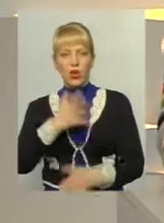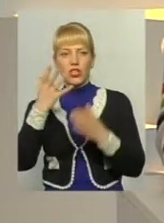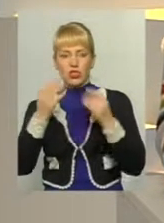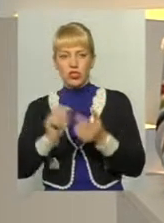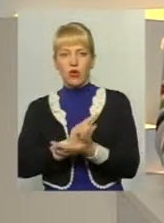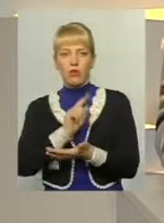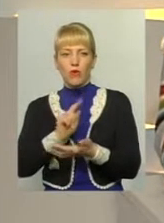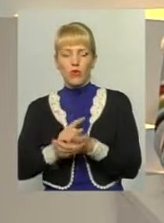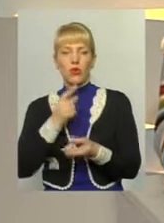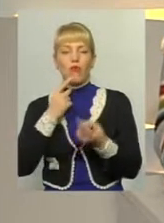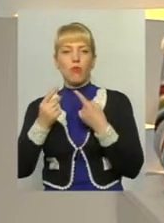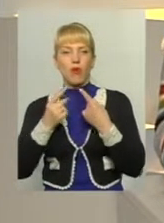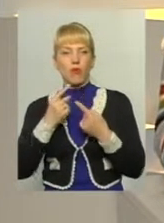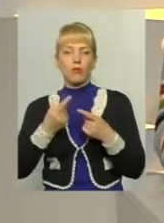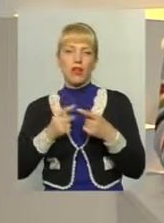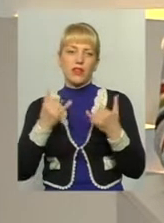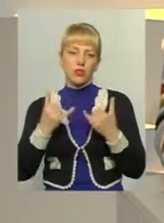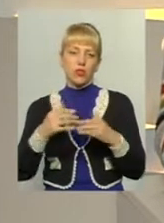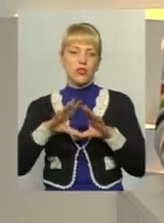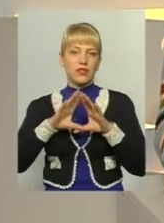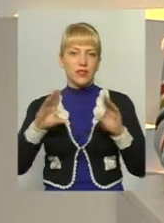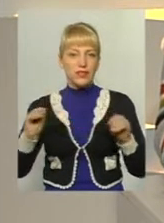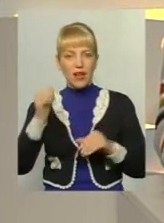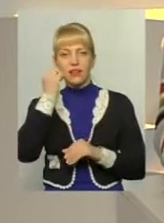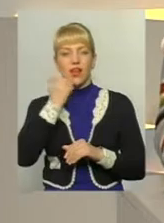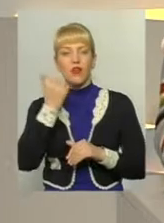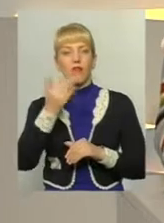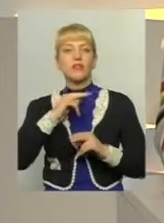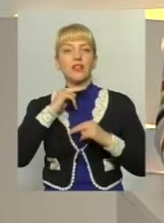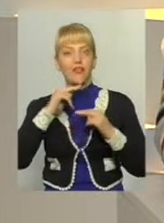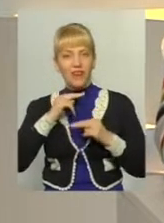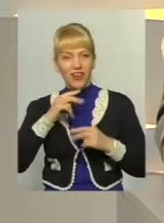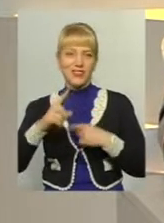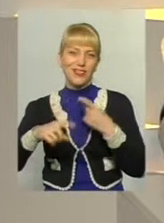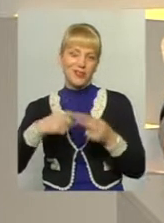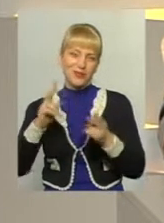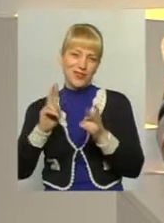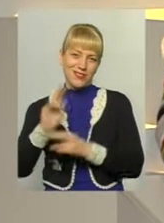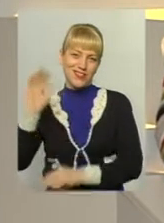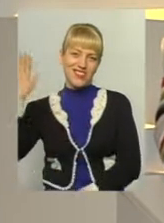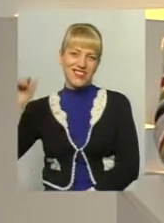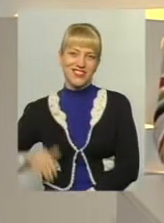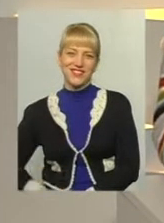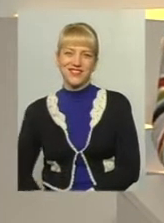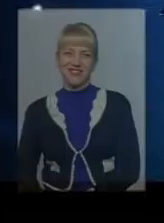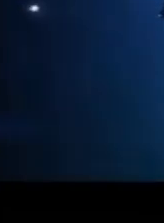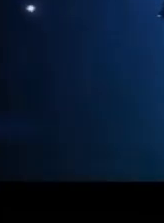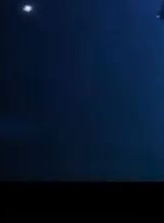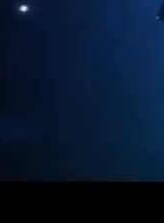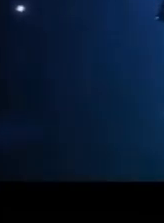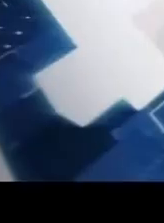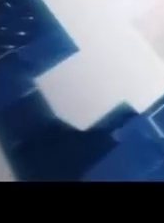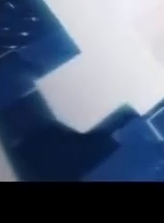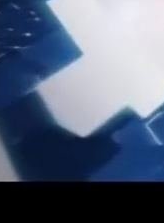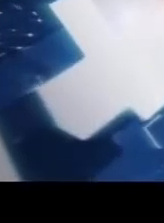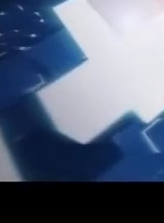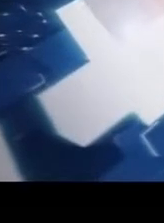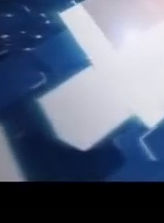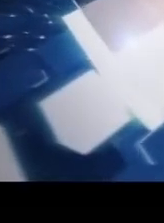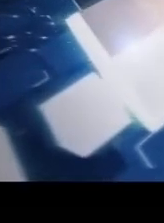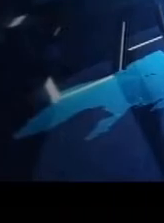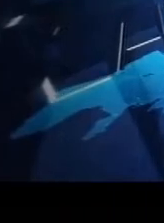чим більше ми будемо цікавитись, докладати зусиль і брати все у свої руки, тим краще буде наше майбутнє. Ми цю тему